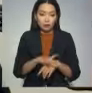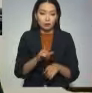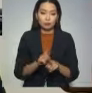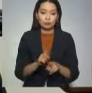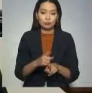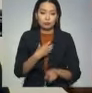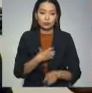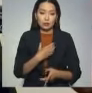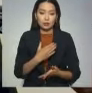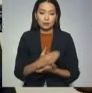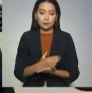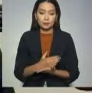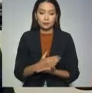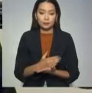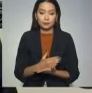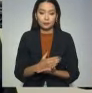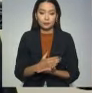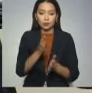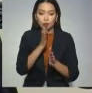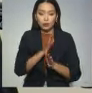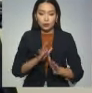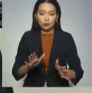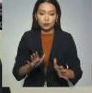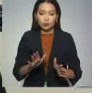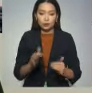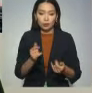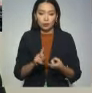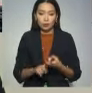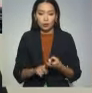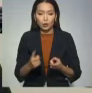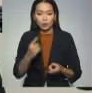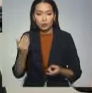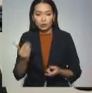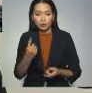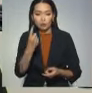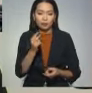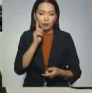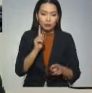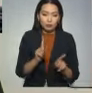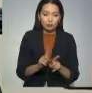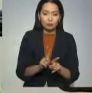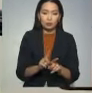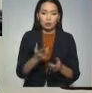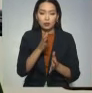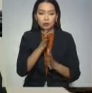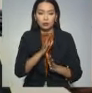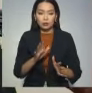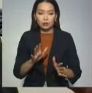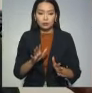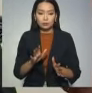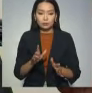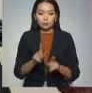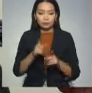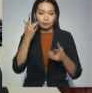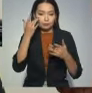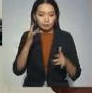оған. Өкінішке орай. Және тозуына да байланысты. Бұның бір күндік мәселе емес, және бір адамның кінәсі емес,